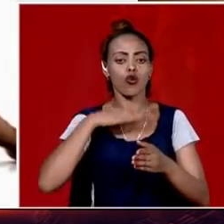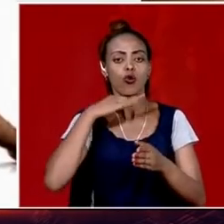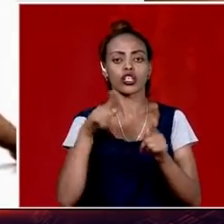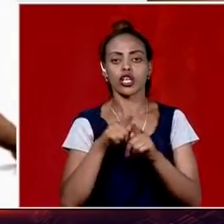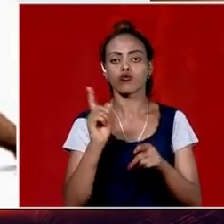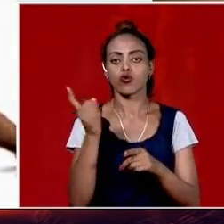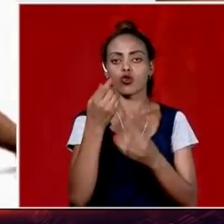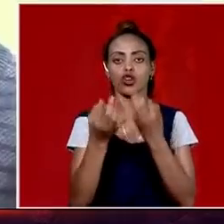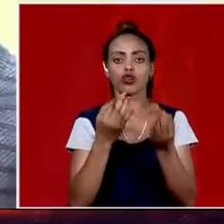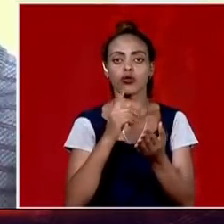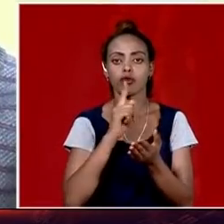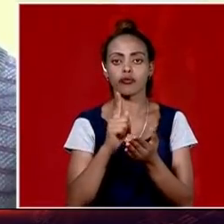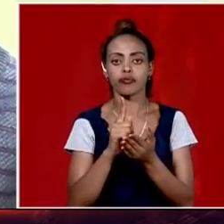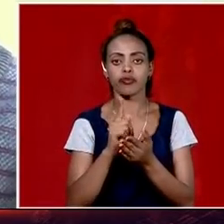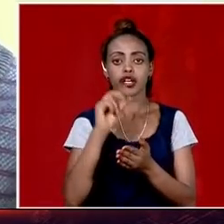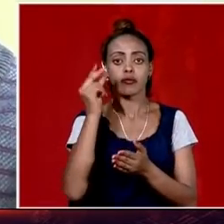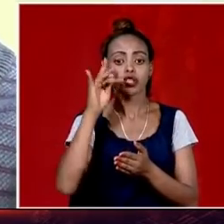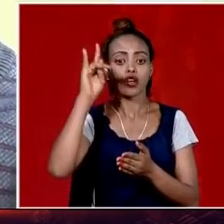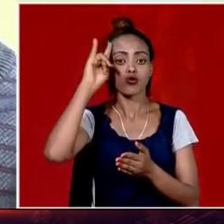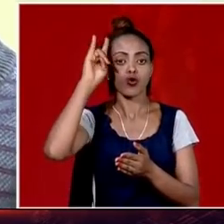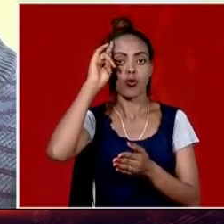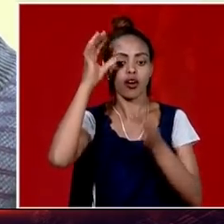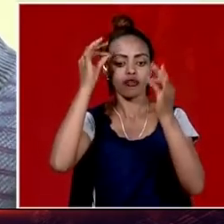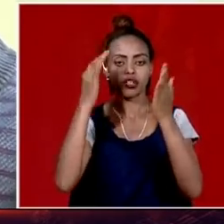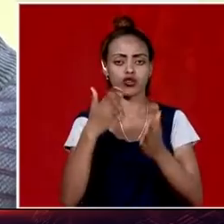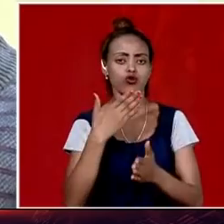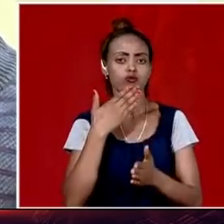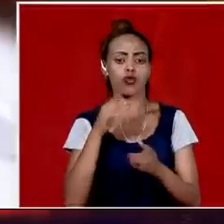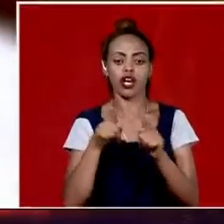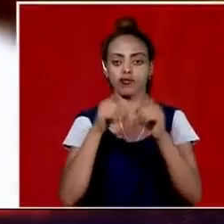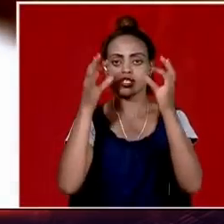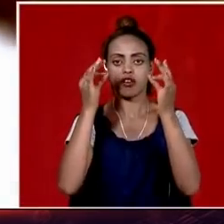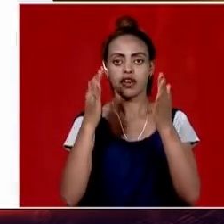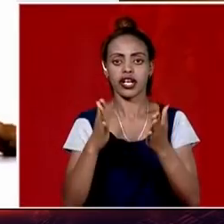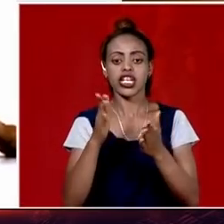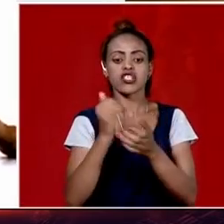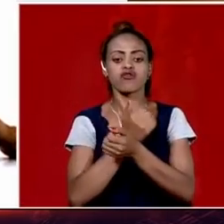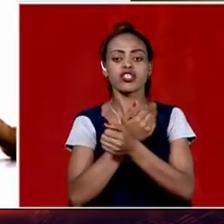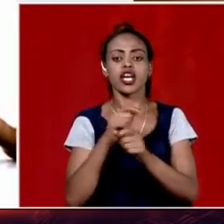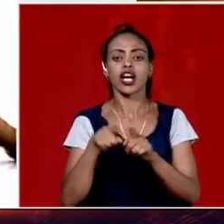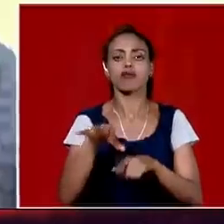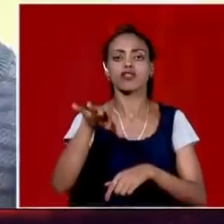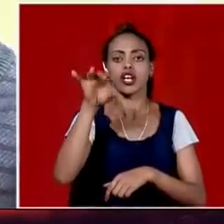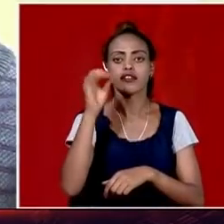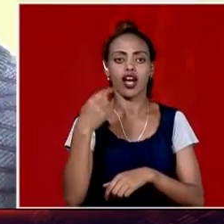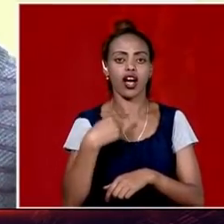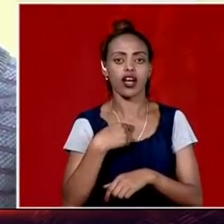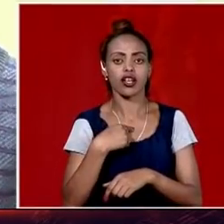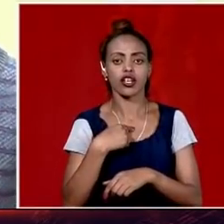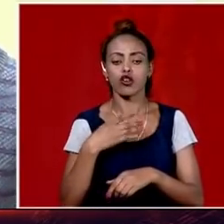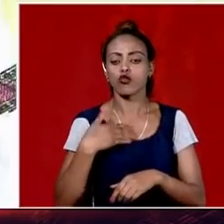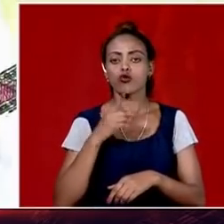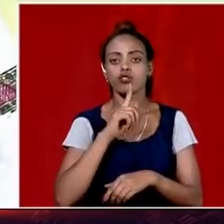زخونو قاليصوم يوم بناي زوبا فردي صبو كم تفرده تفتح كم زراهبنا معنا بقى